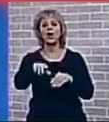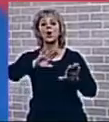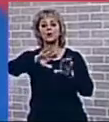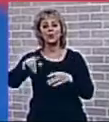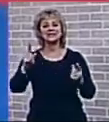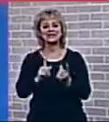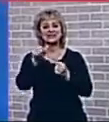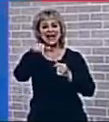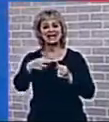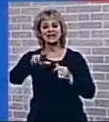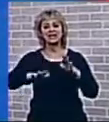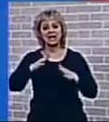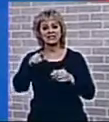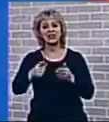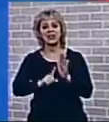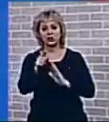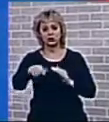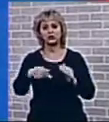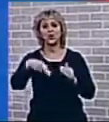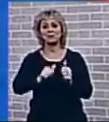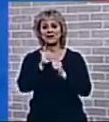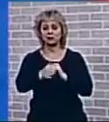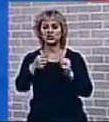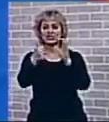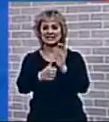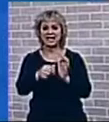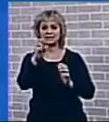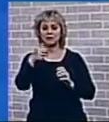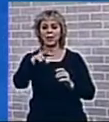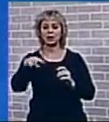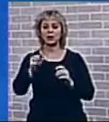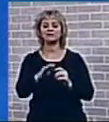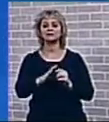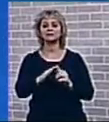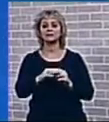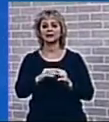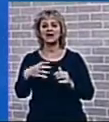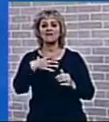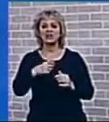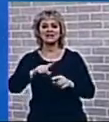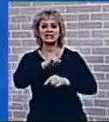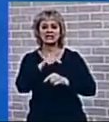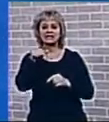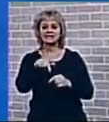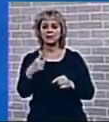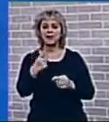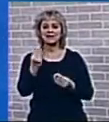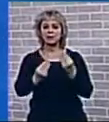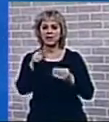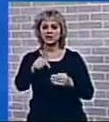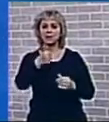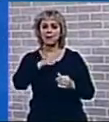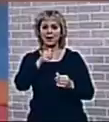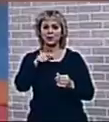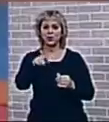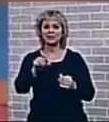после встряски от тренера Александр разошелся до преимущества в 16 баллов. Волновался сильно в первом раунде.